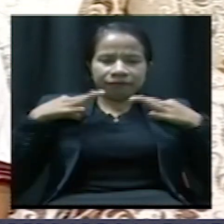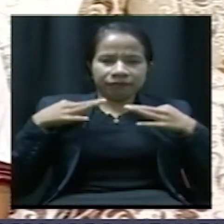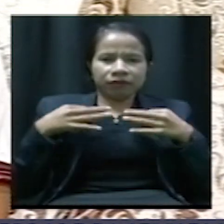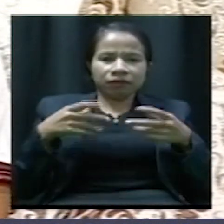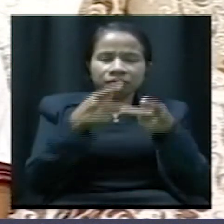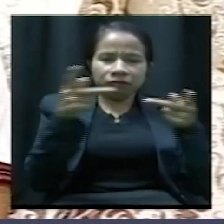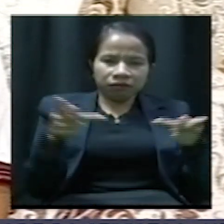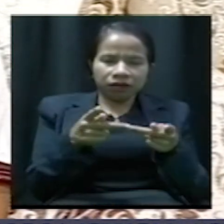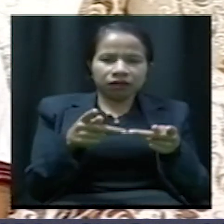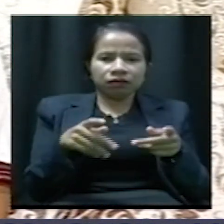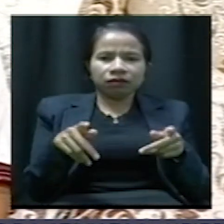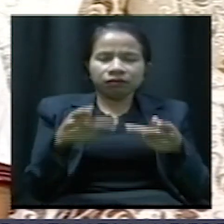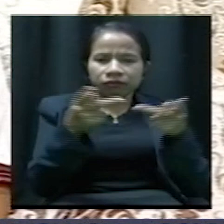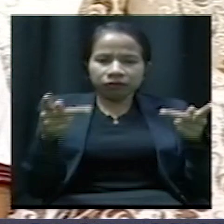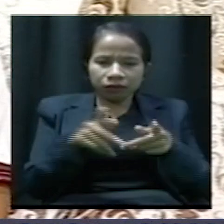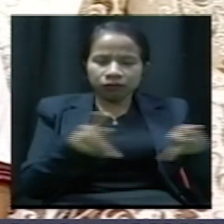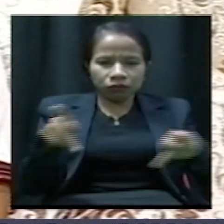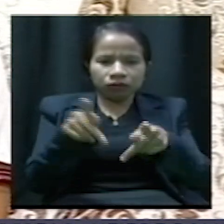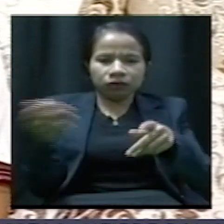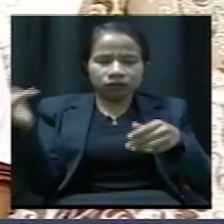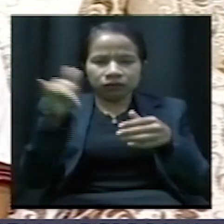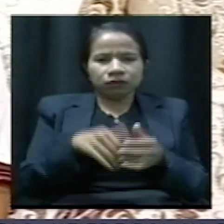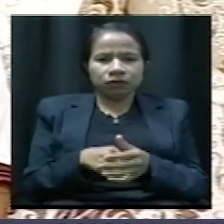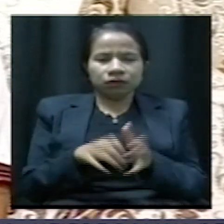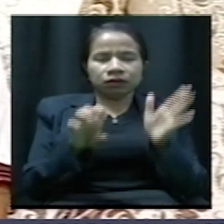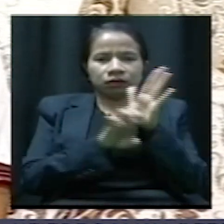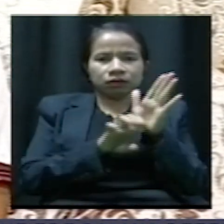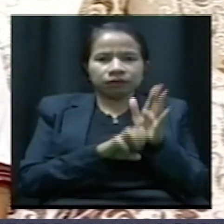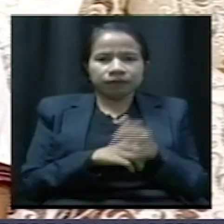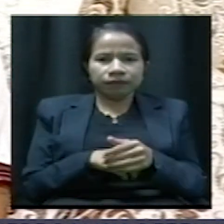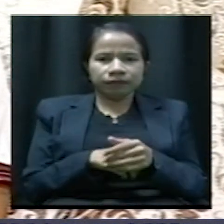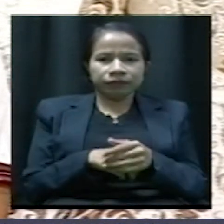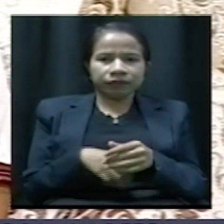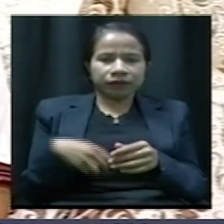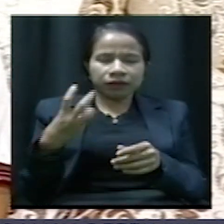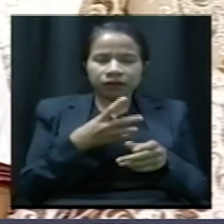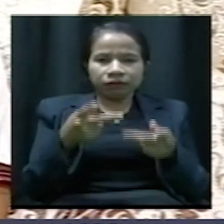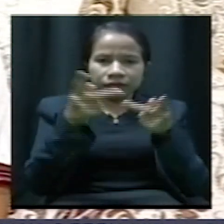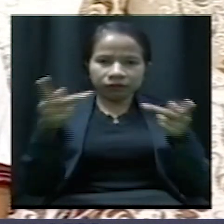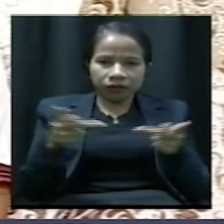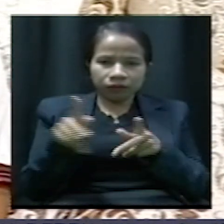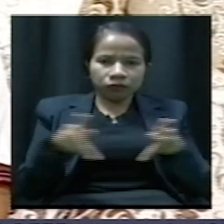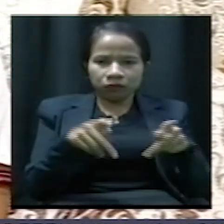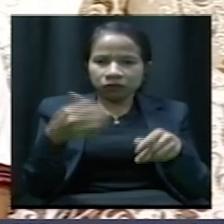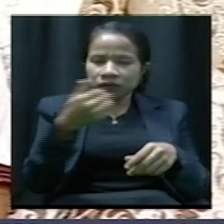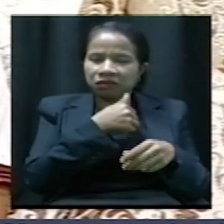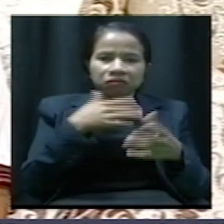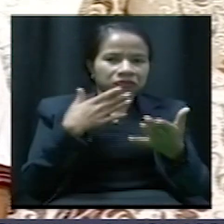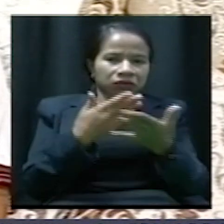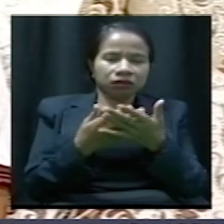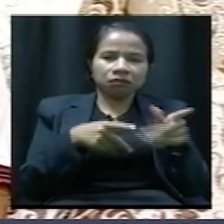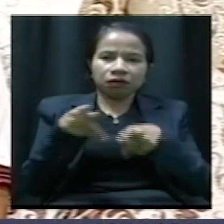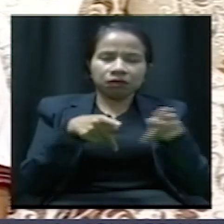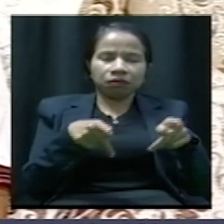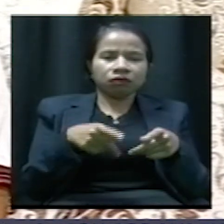ambiente iha fatin publiku sira por exemplo ite ne fatin publiku sira sida asesibel